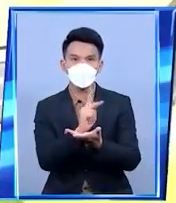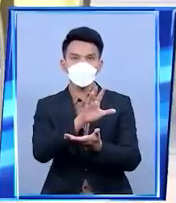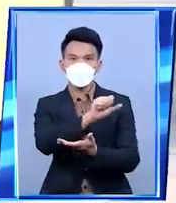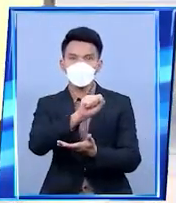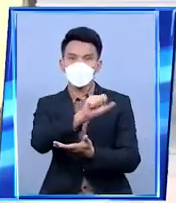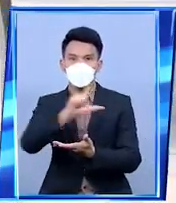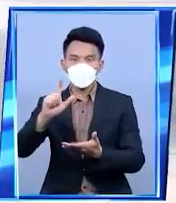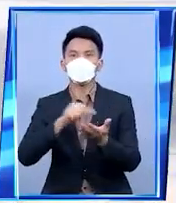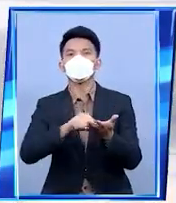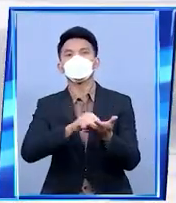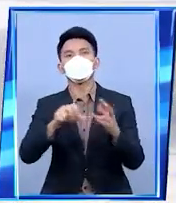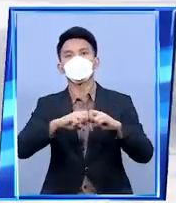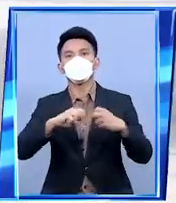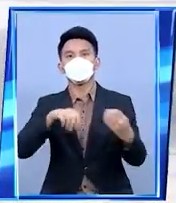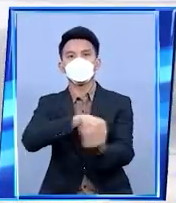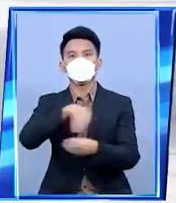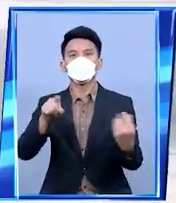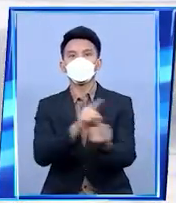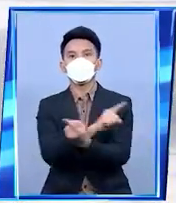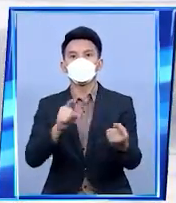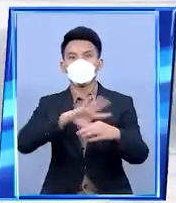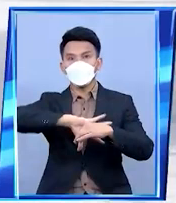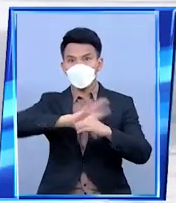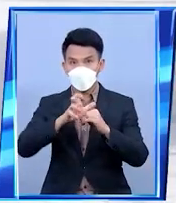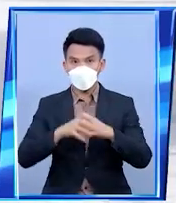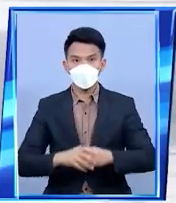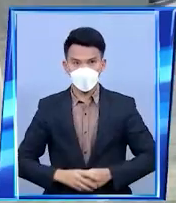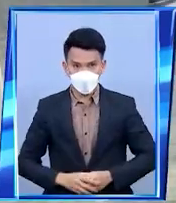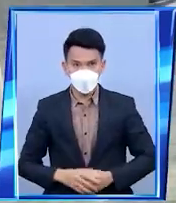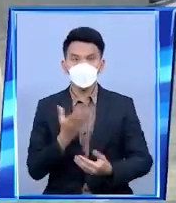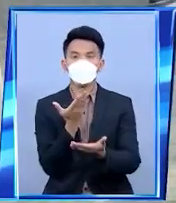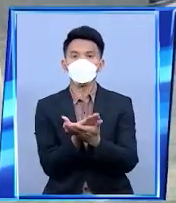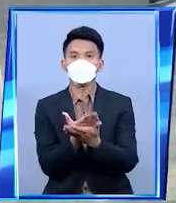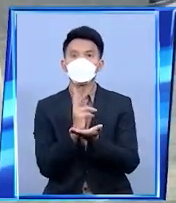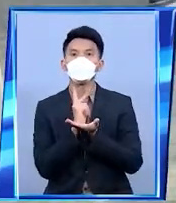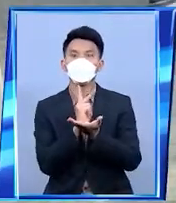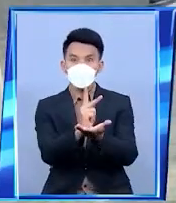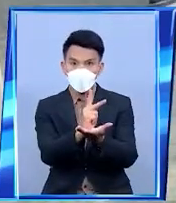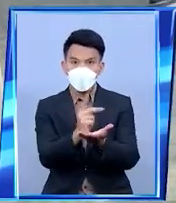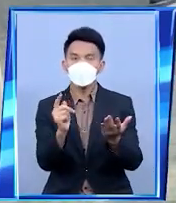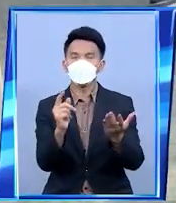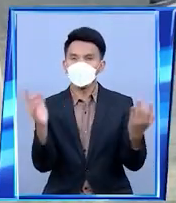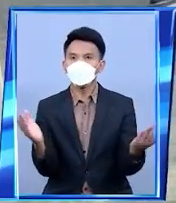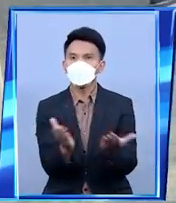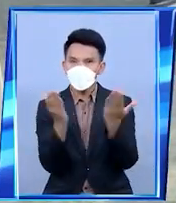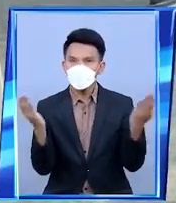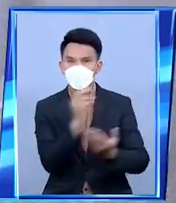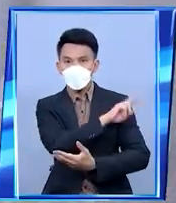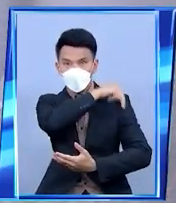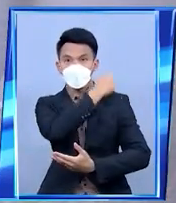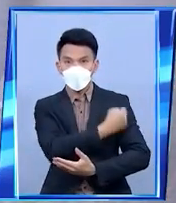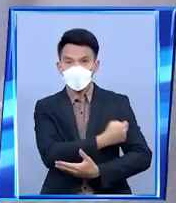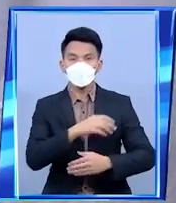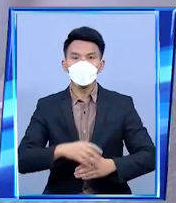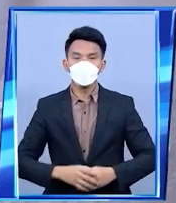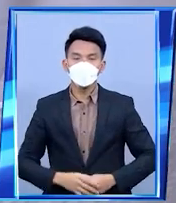พื่อแก้ไขปัญหาเศรษฐกิจและสังคมจากโรคโควิด-19 โดยการกู้เงินครั้งนี้รัฐบาลก็จะเอาไปใช้สนับสนุนด้านการแพทย์และการสาธารณสุ